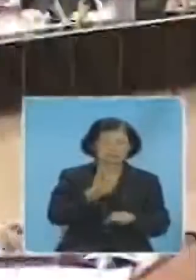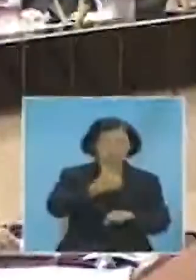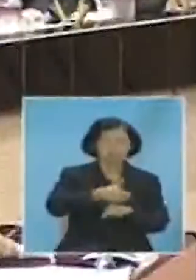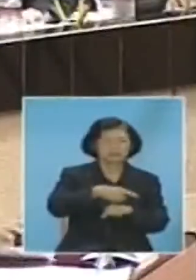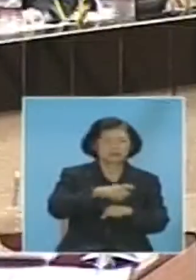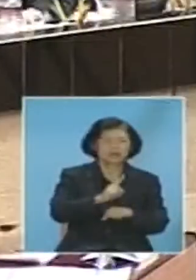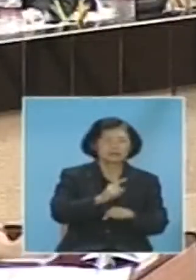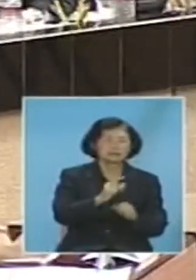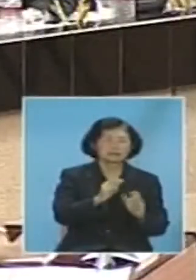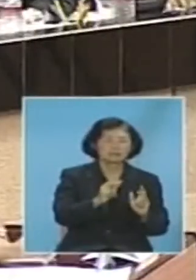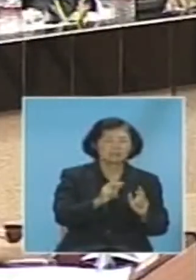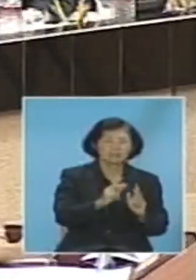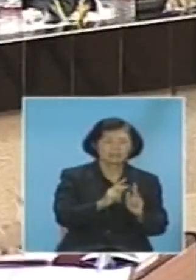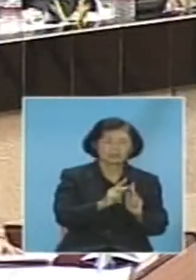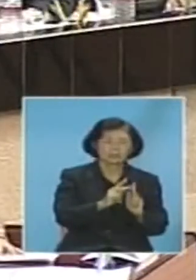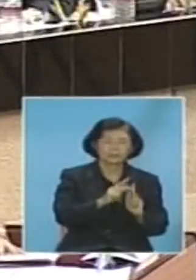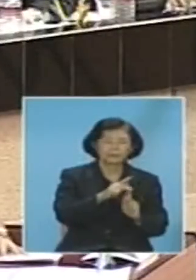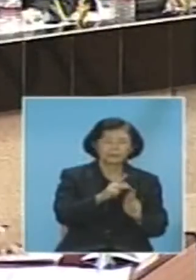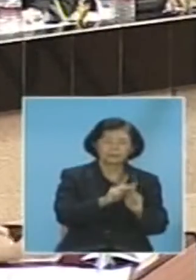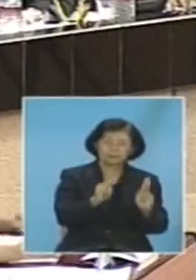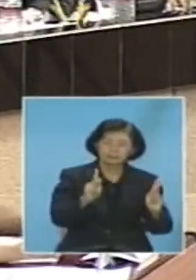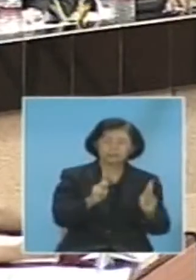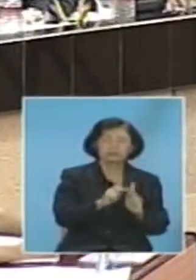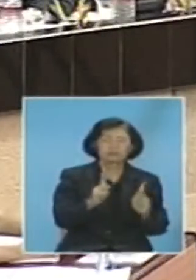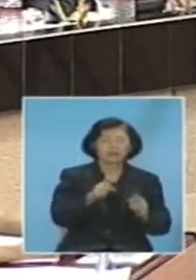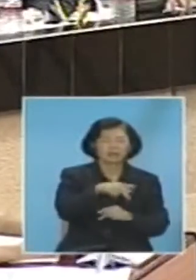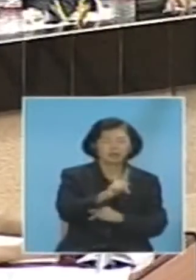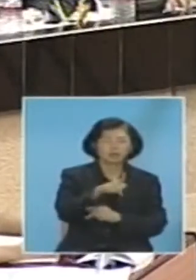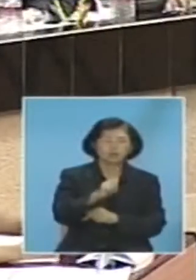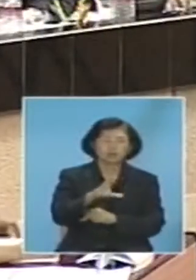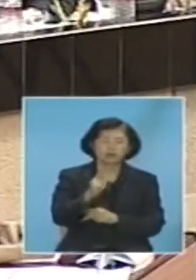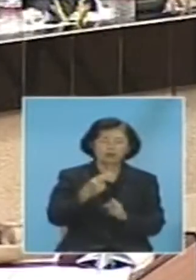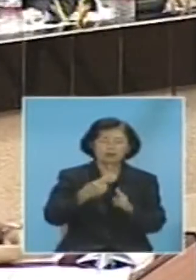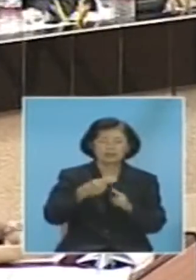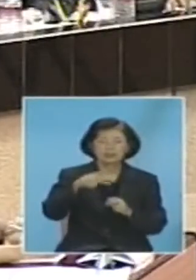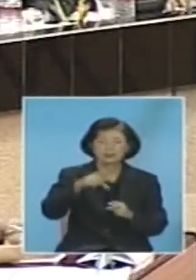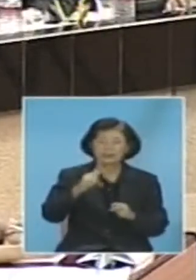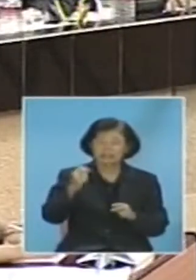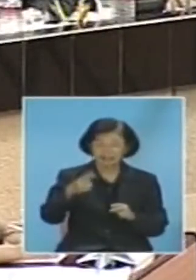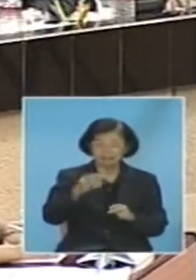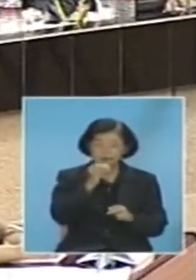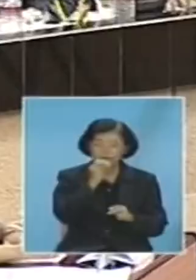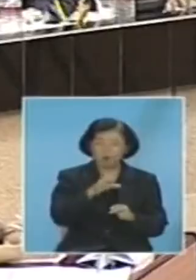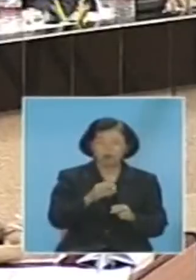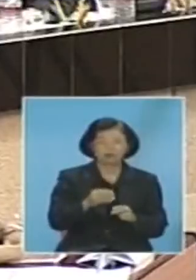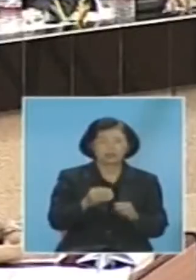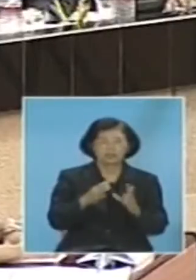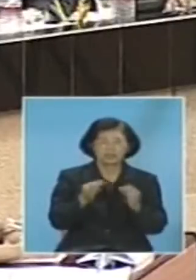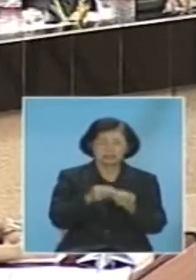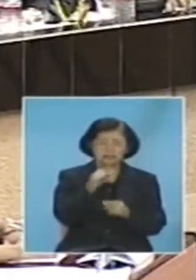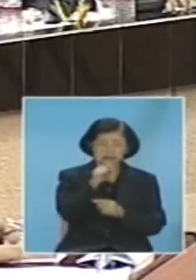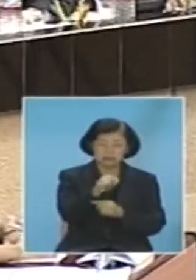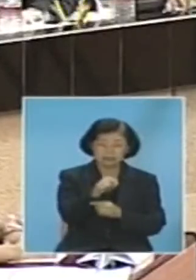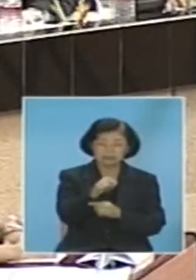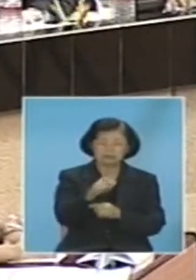คณะกรรมการปปช.นายปานเทพก้านรงรานก็ได้ยืนยันชัดเจนเช่นกันว่าประเด็นที่ชี้มูลนายบุญ